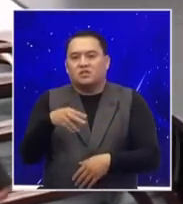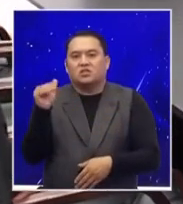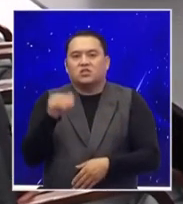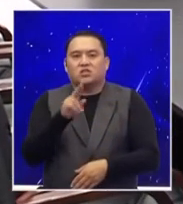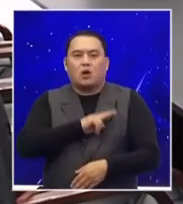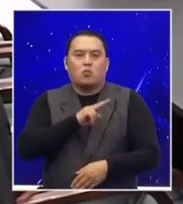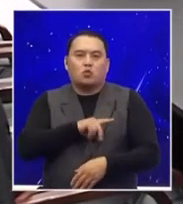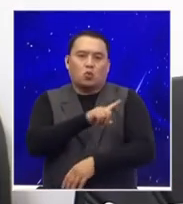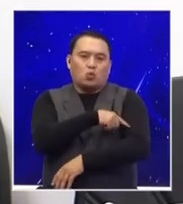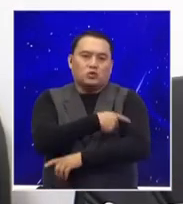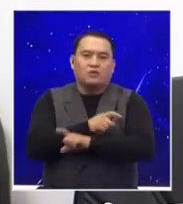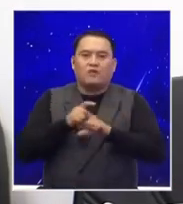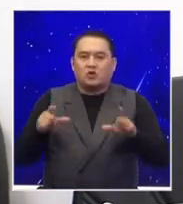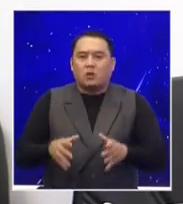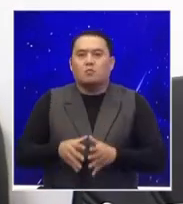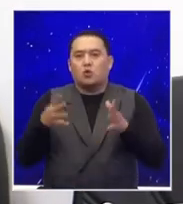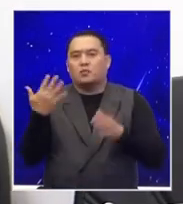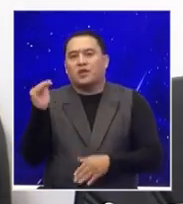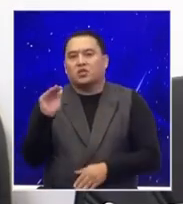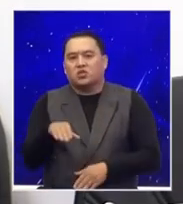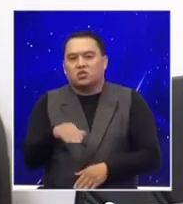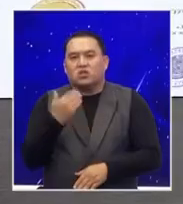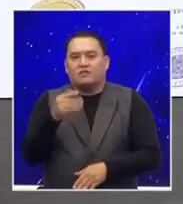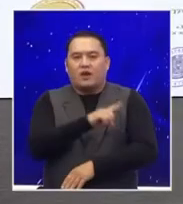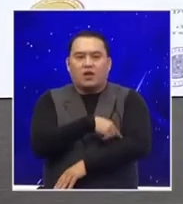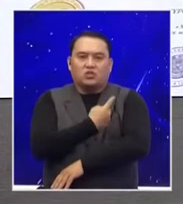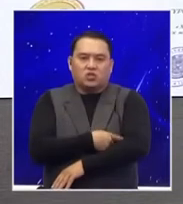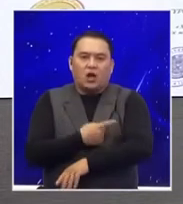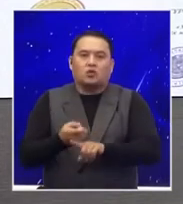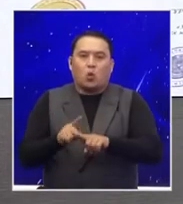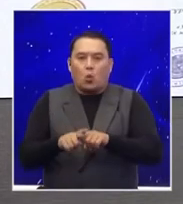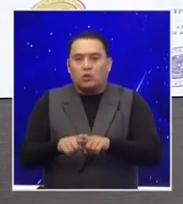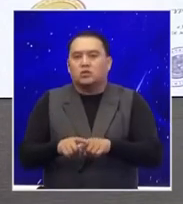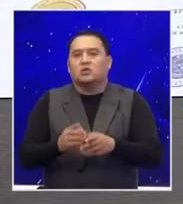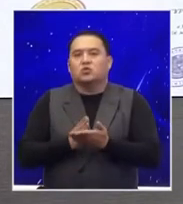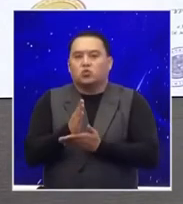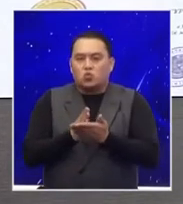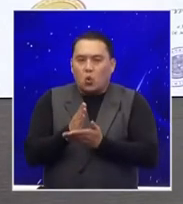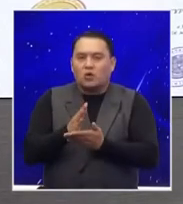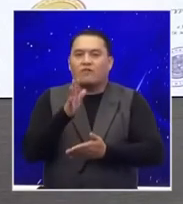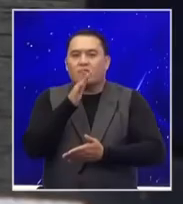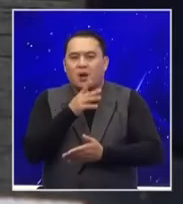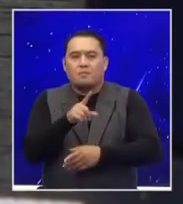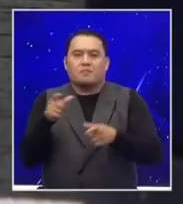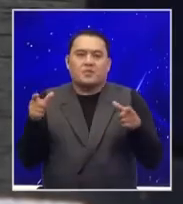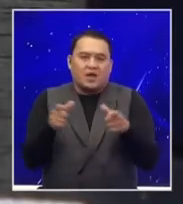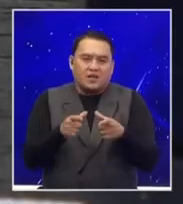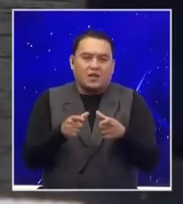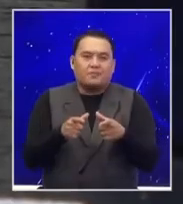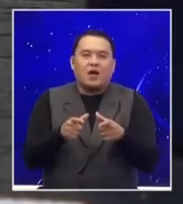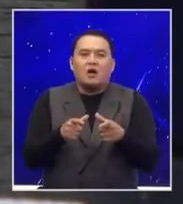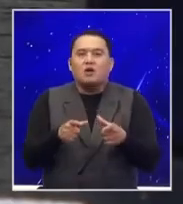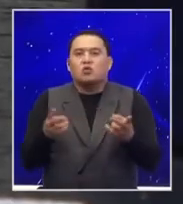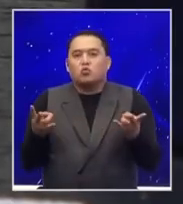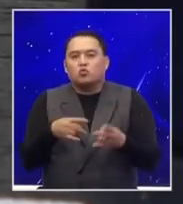тысяч работников медучреждений, более 5 тысяч из них врачи, которые беспрерывно несли свою службу и во время пандемии.